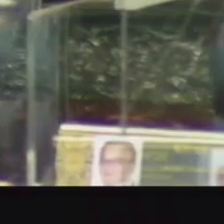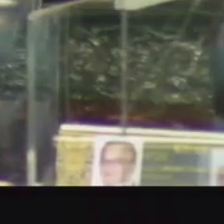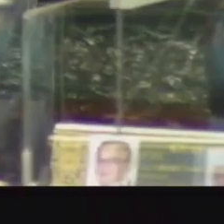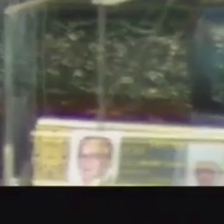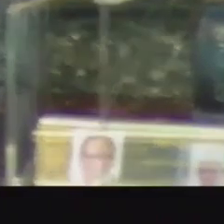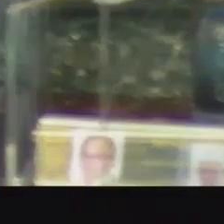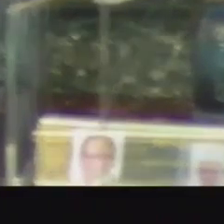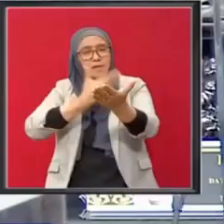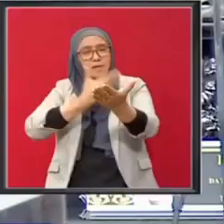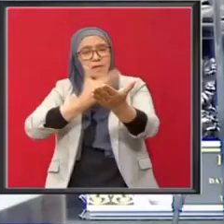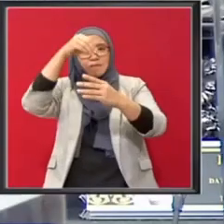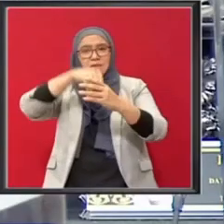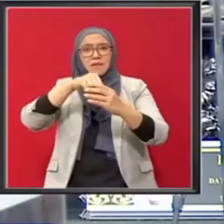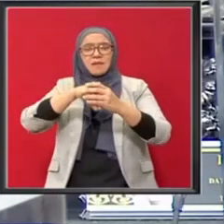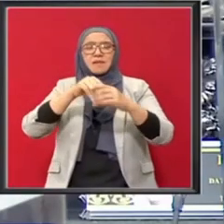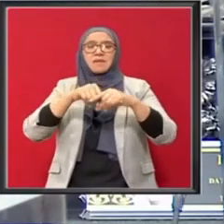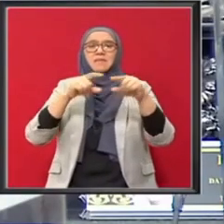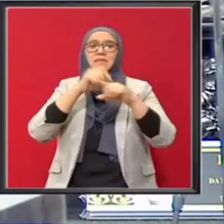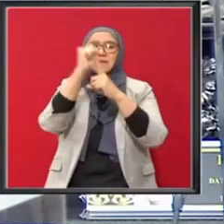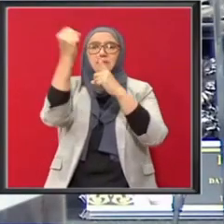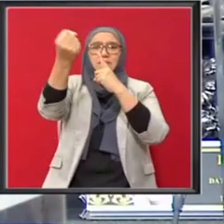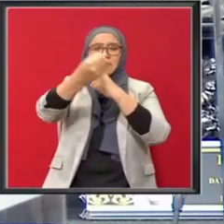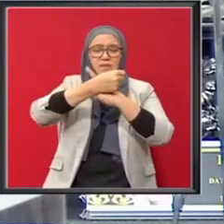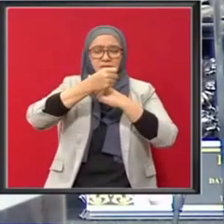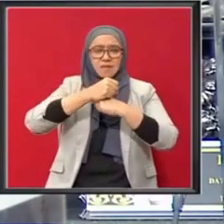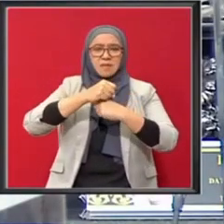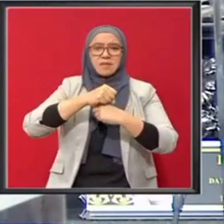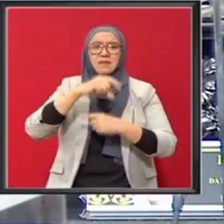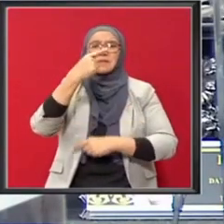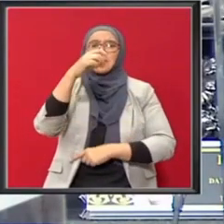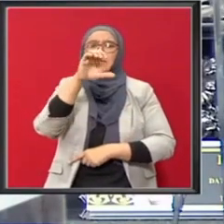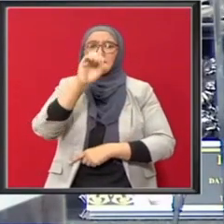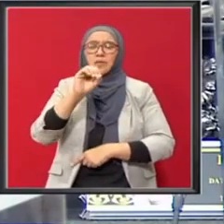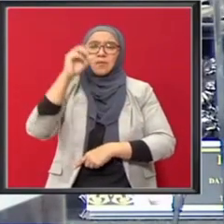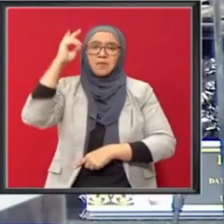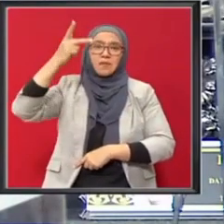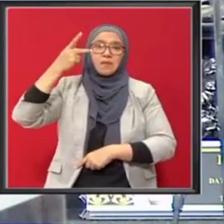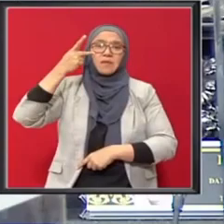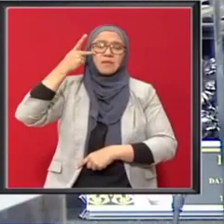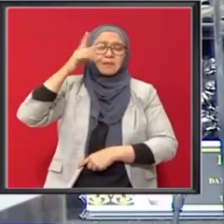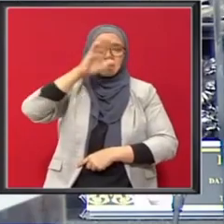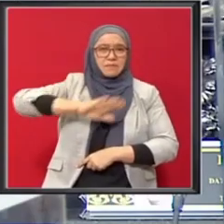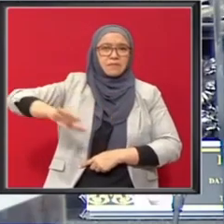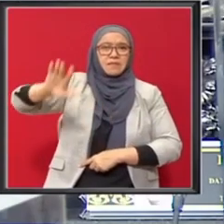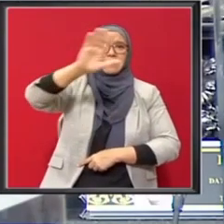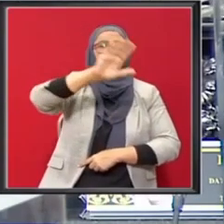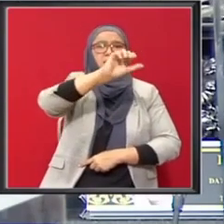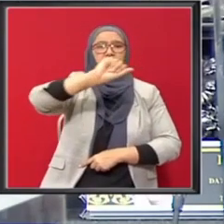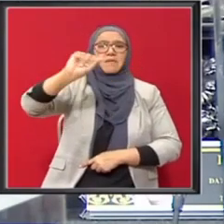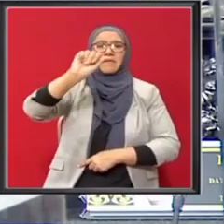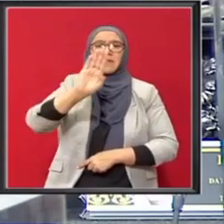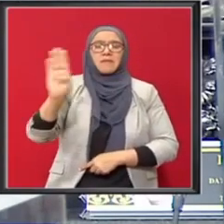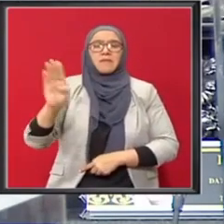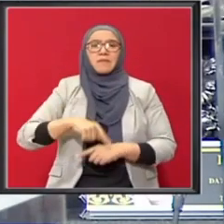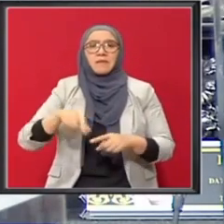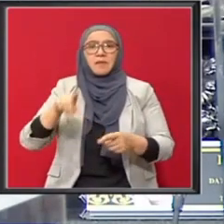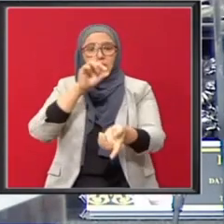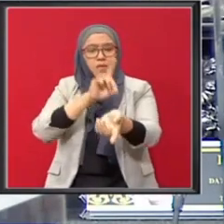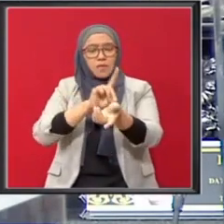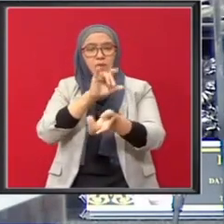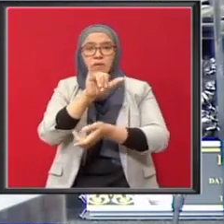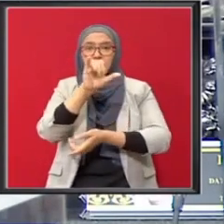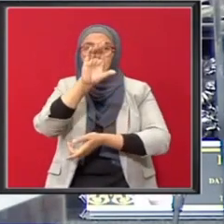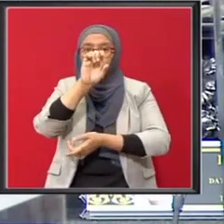dalam Dynamic geopolitik di rantau Asia Barat Dr Yusuf Al utsaimin